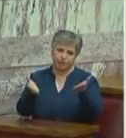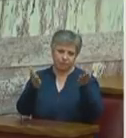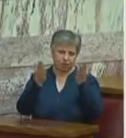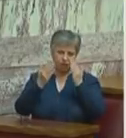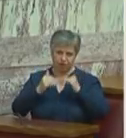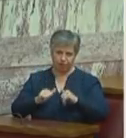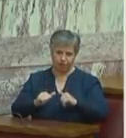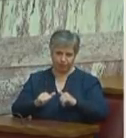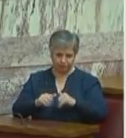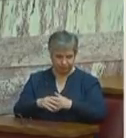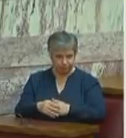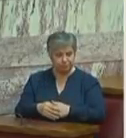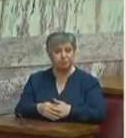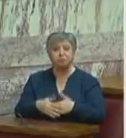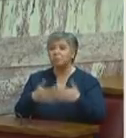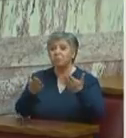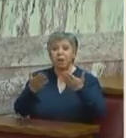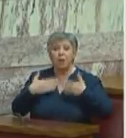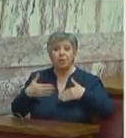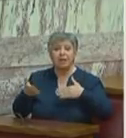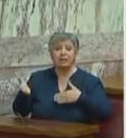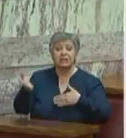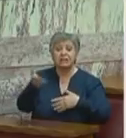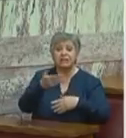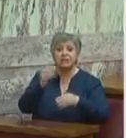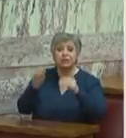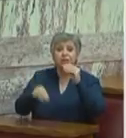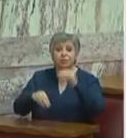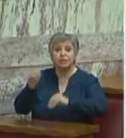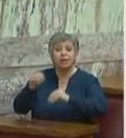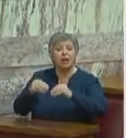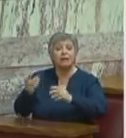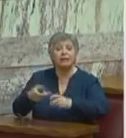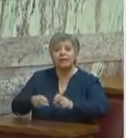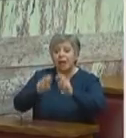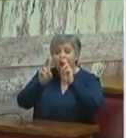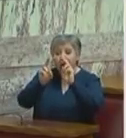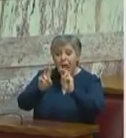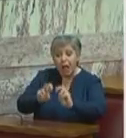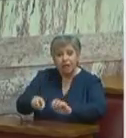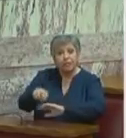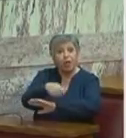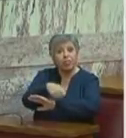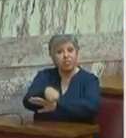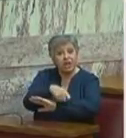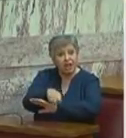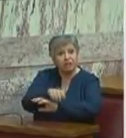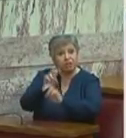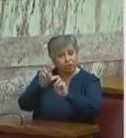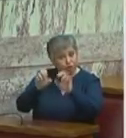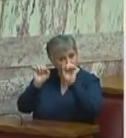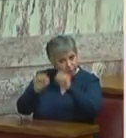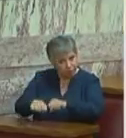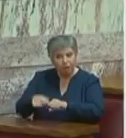Αν θέλετε να ψηφίσετε έρευνα δικαστική, ψηφίστε ναι να πάει η υπόθεση στο ειδικό δικαστήριο και